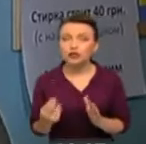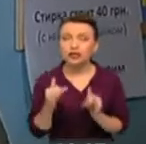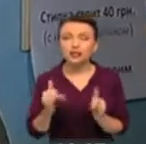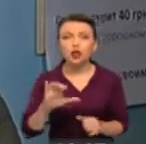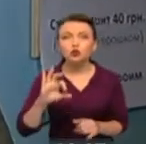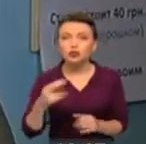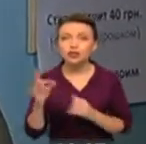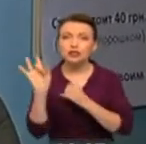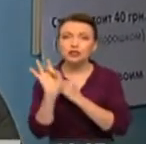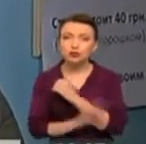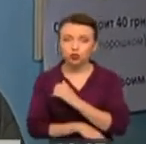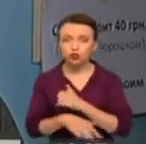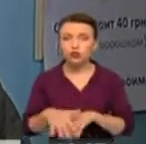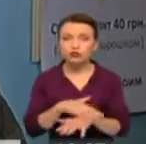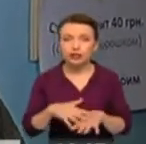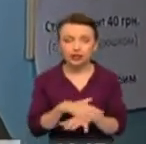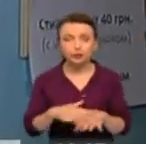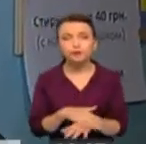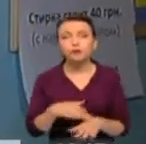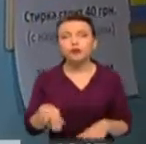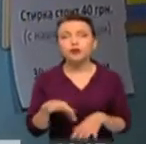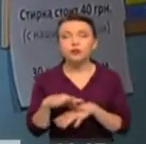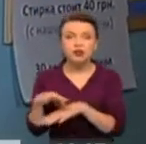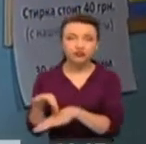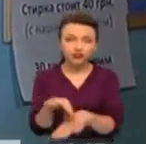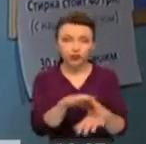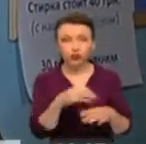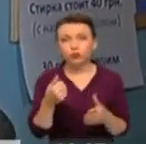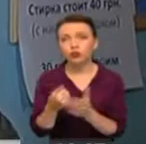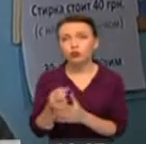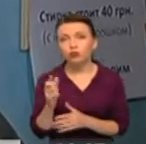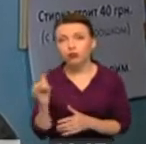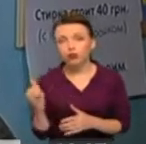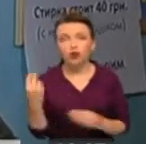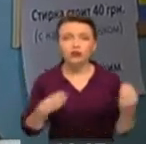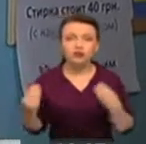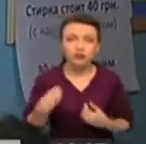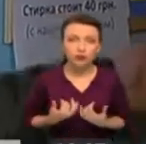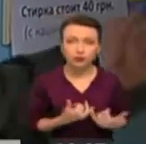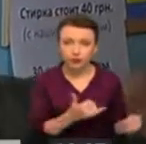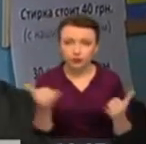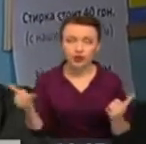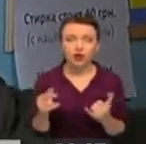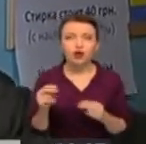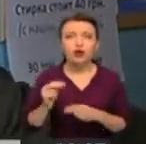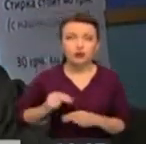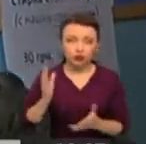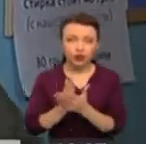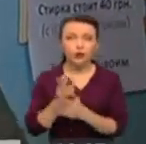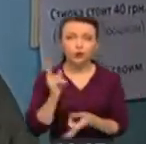соціально неімущого населення. Тобто ми їх ведемо за руку в секонд-хенд, там чим-то їх одіваємо. Тобто тут для них працює